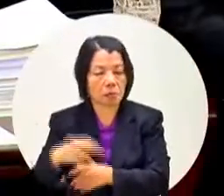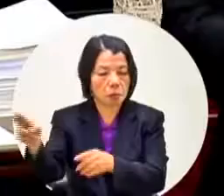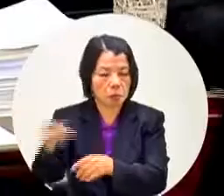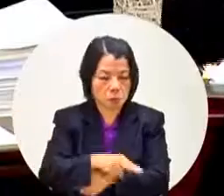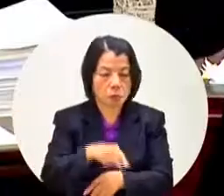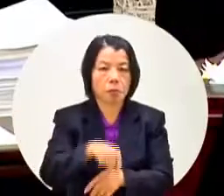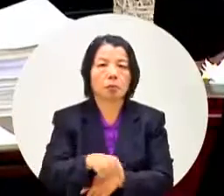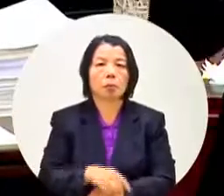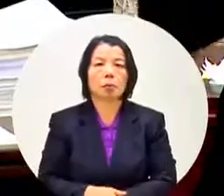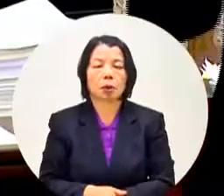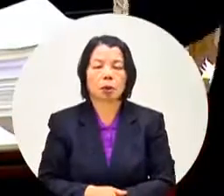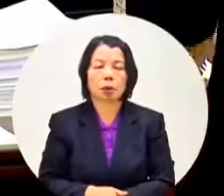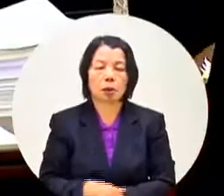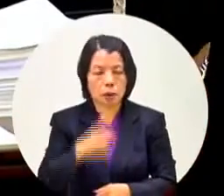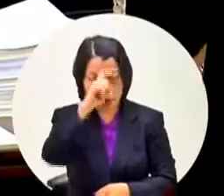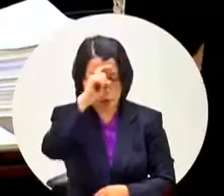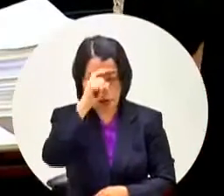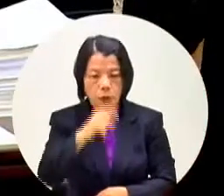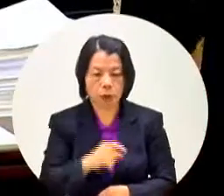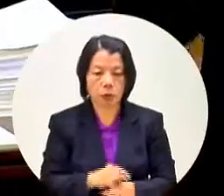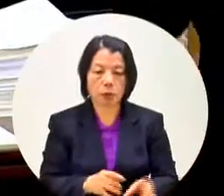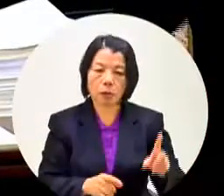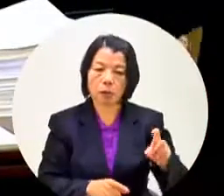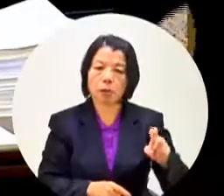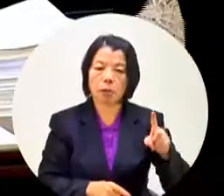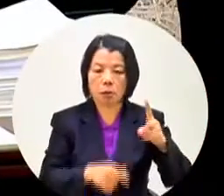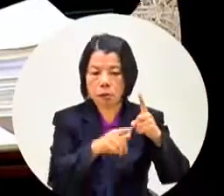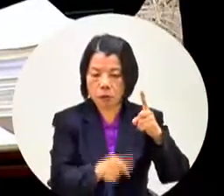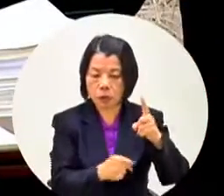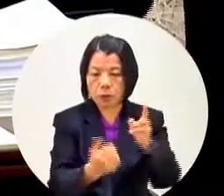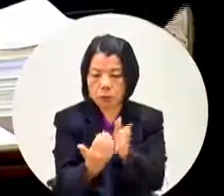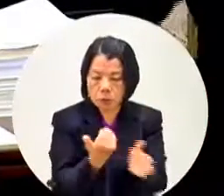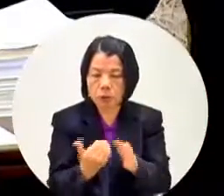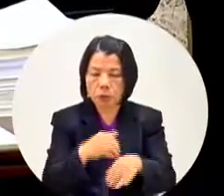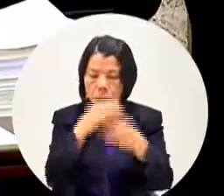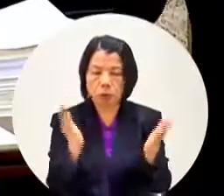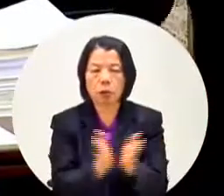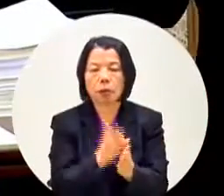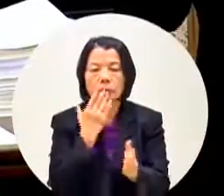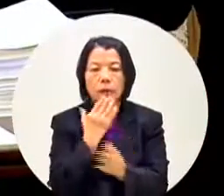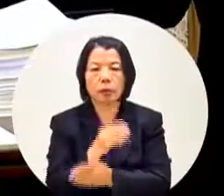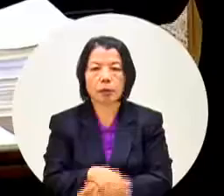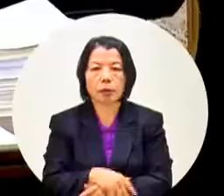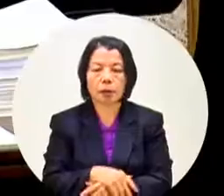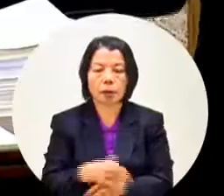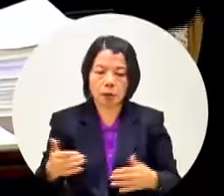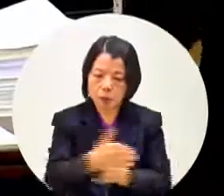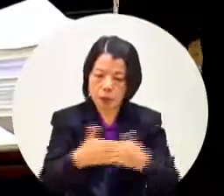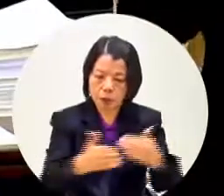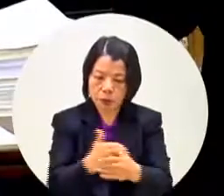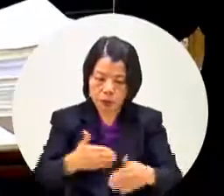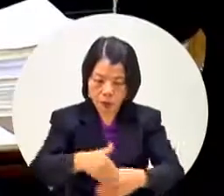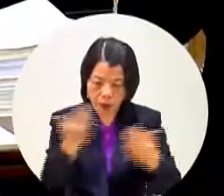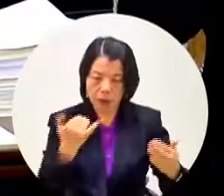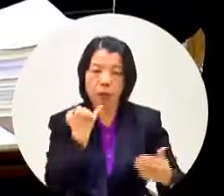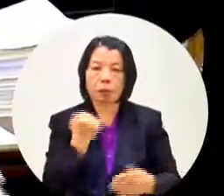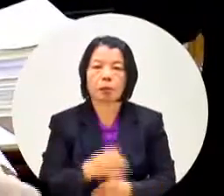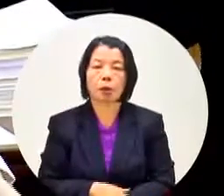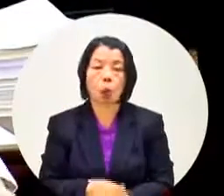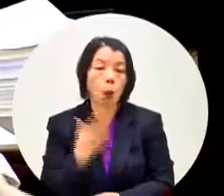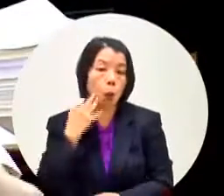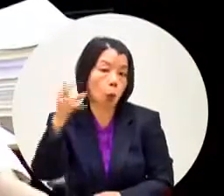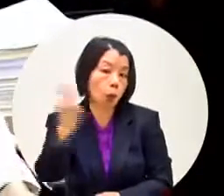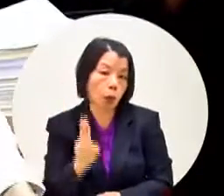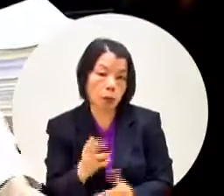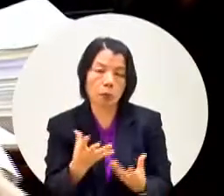难街的部分，现在就是剩下这些急配的问题了啊。但是这个总是要有电啊，路灯啊，路